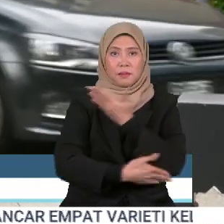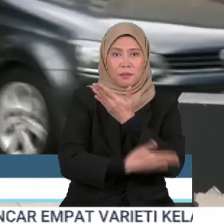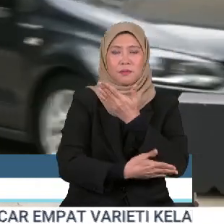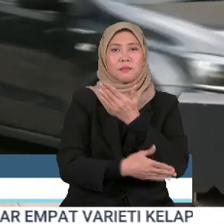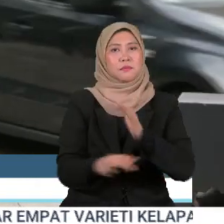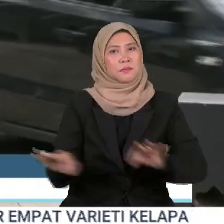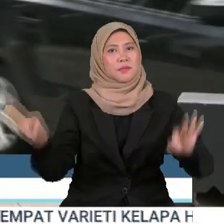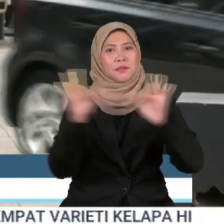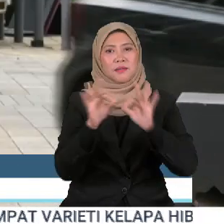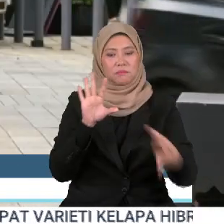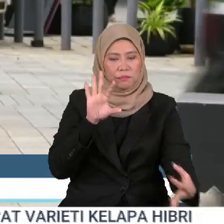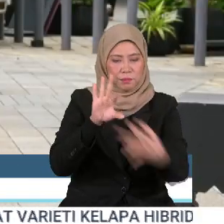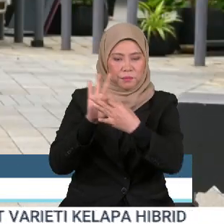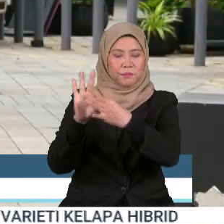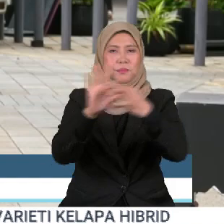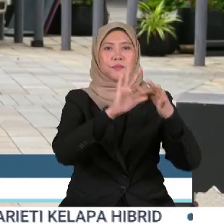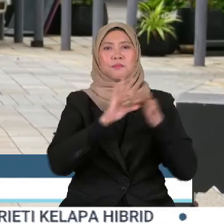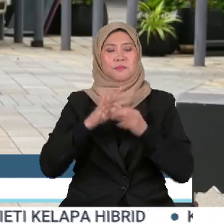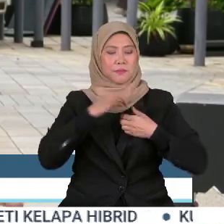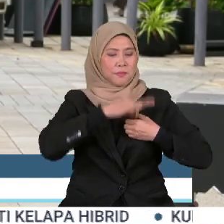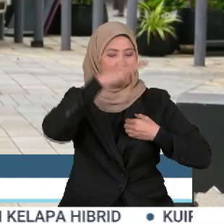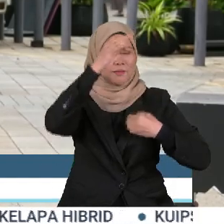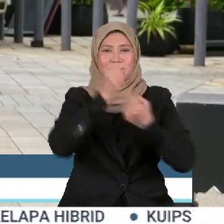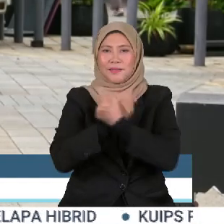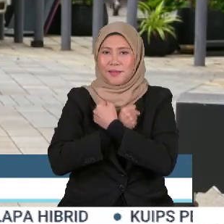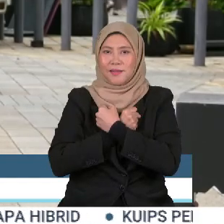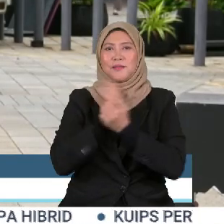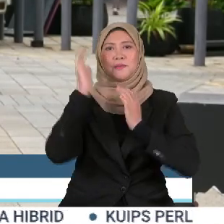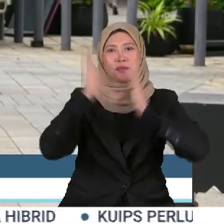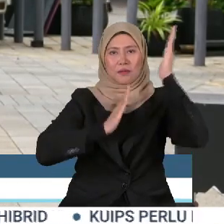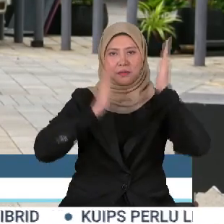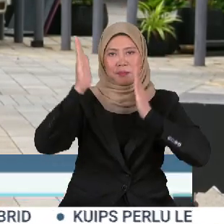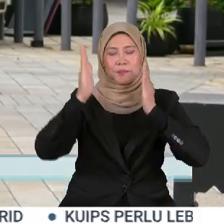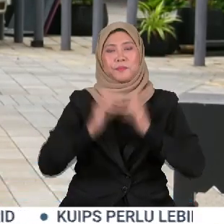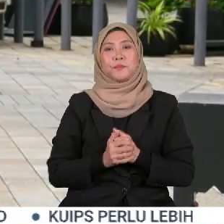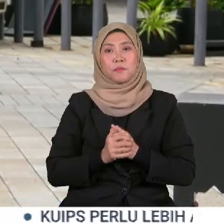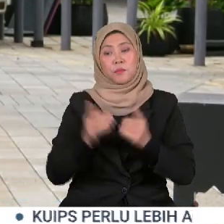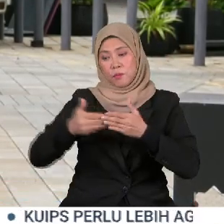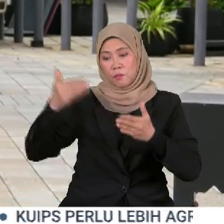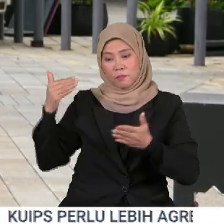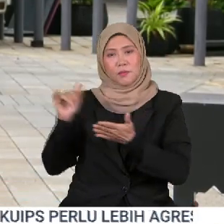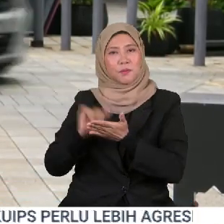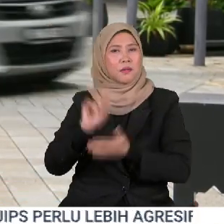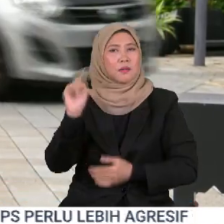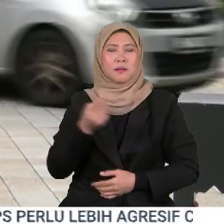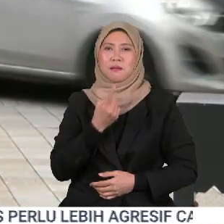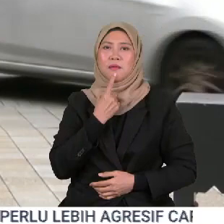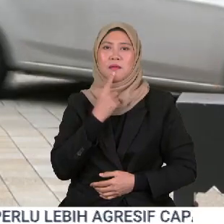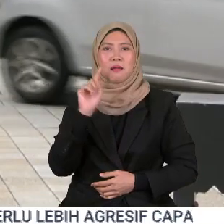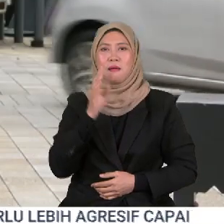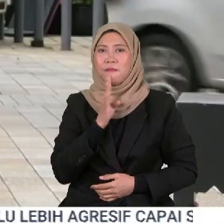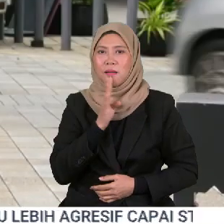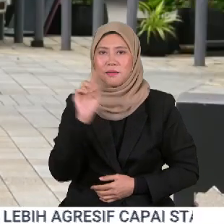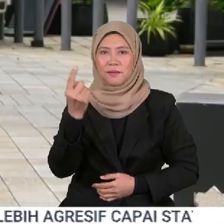ejen kepada penyatuan dan juga semangat patriotisme dalam kalangan rakyat Malaysia. Jika sebelum ini ianya hanya dilafazkan pada